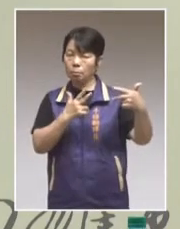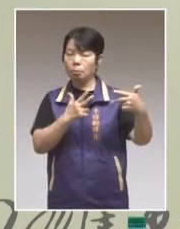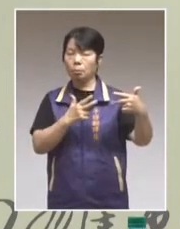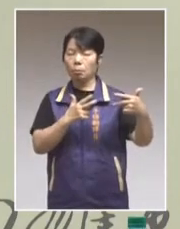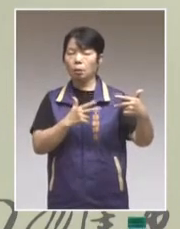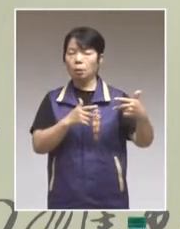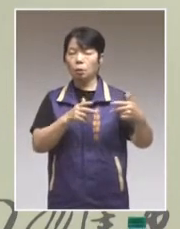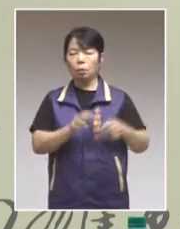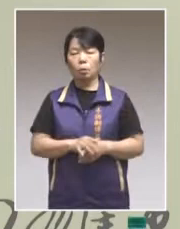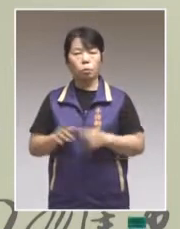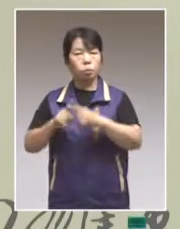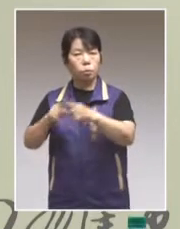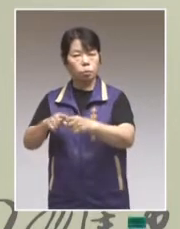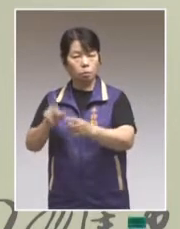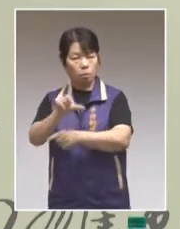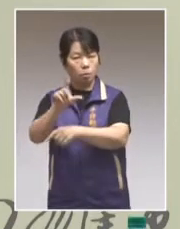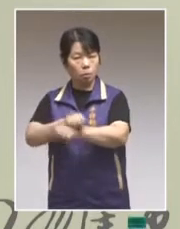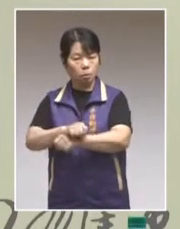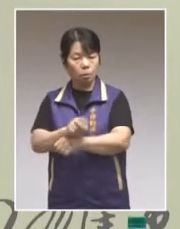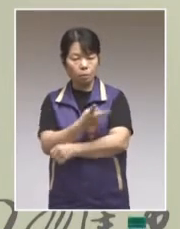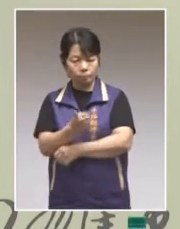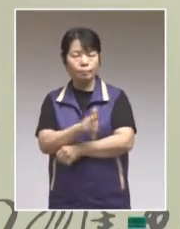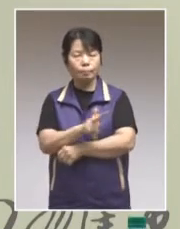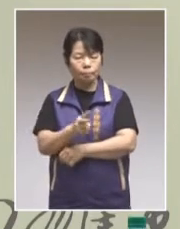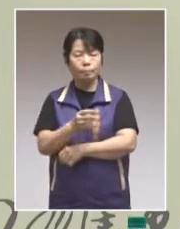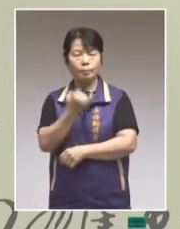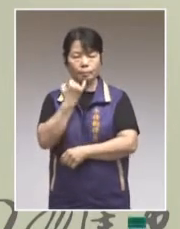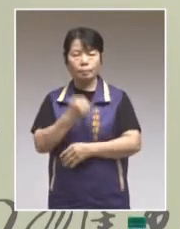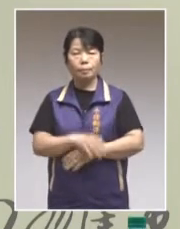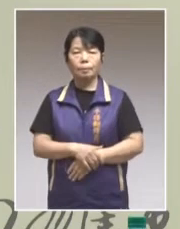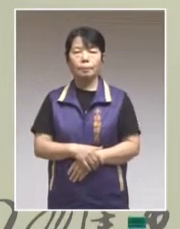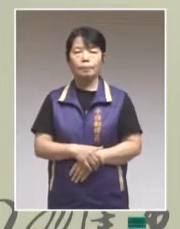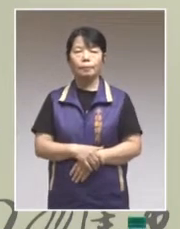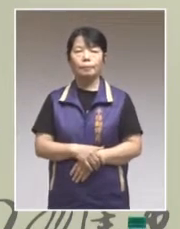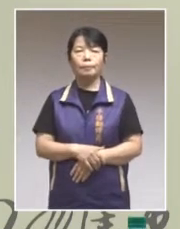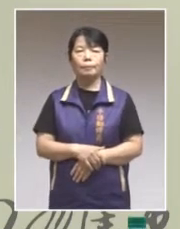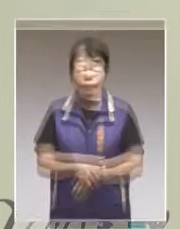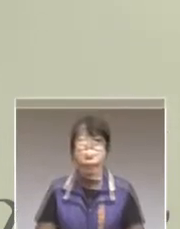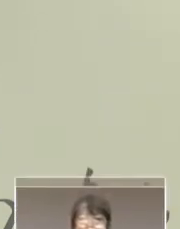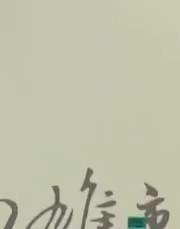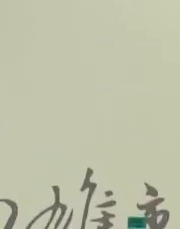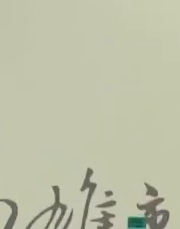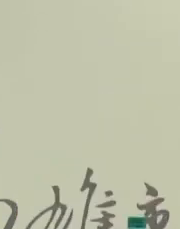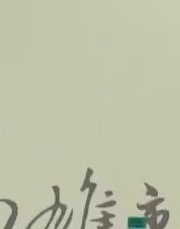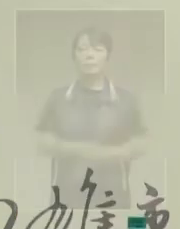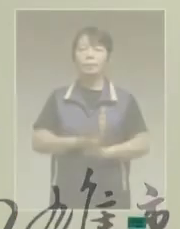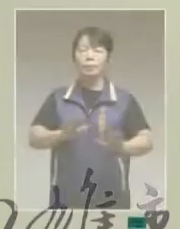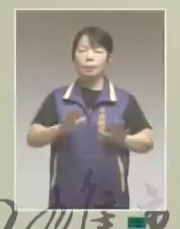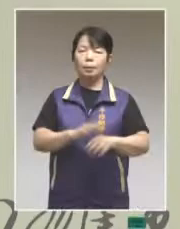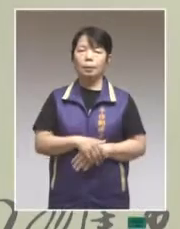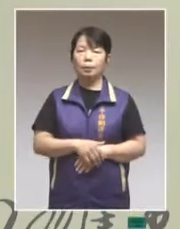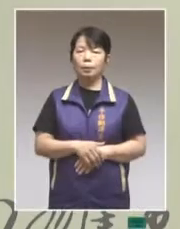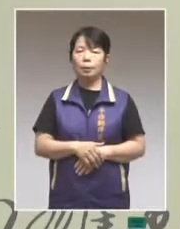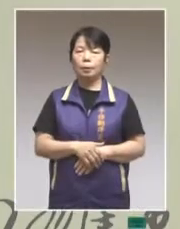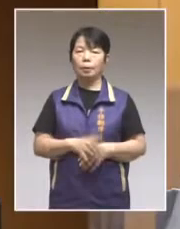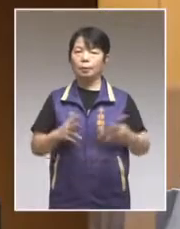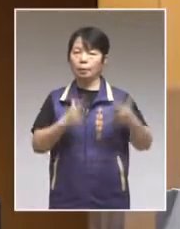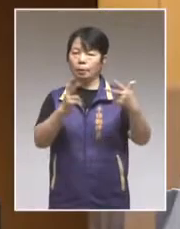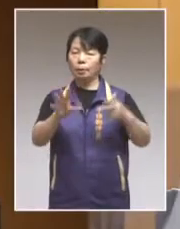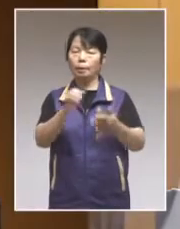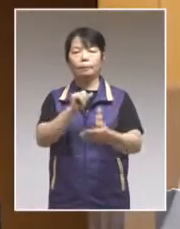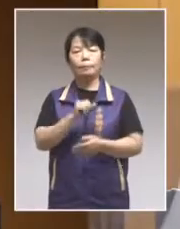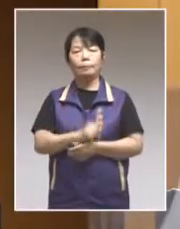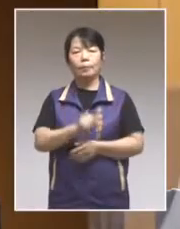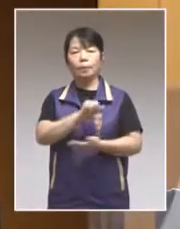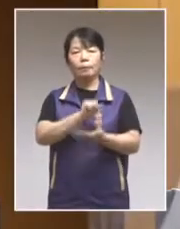混合上课这个部分。好， 谢谢市长。那市长，线上有一些媒体提问